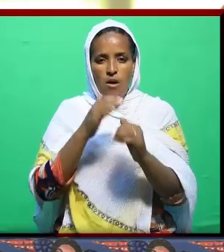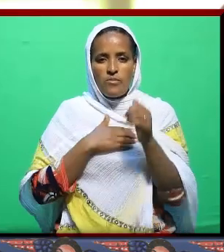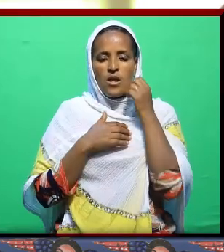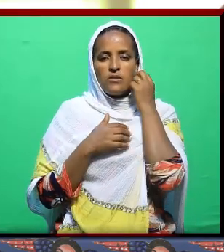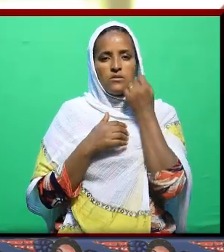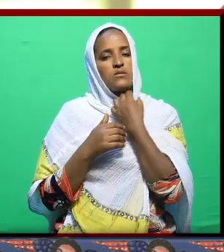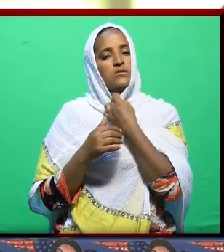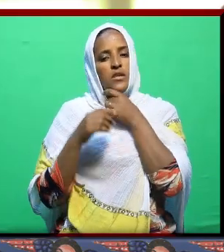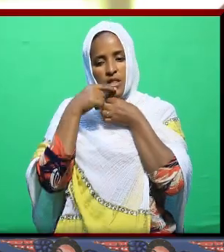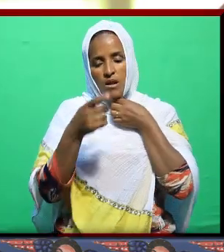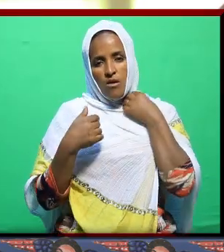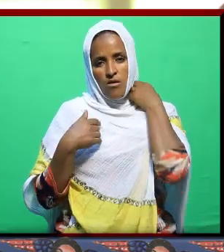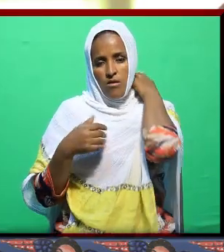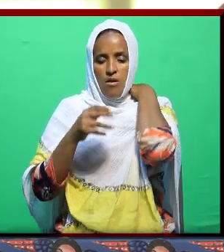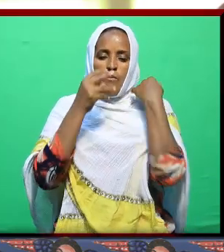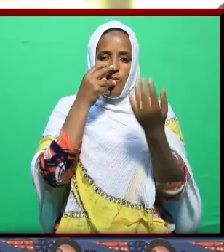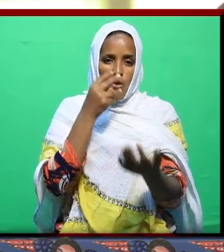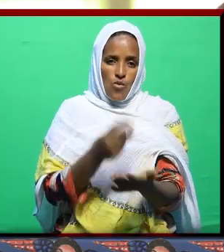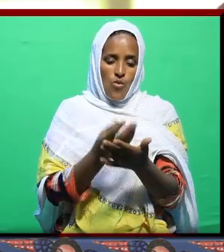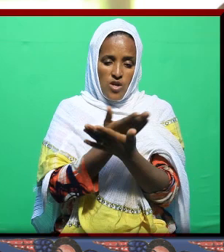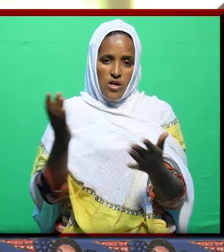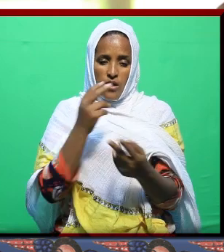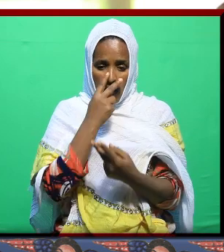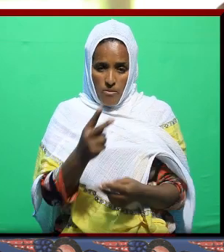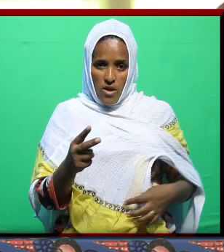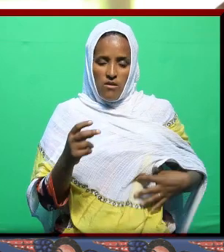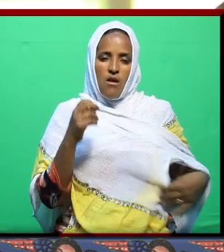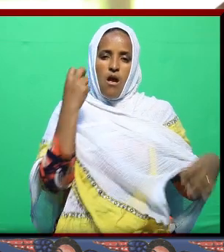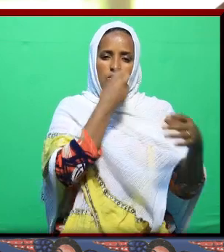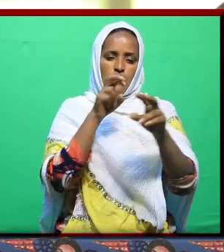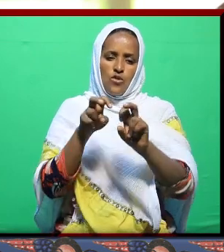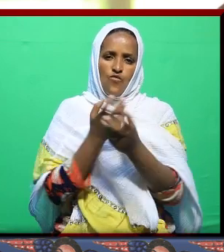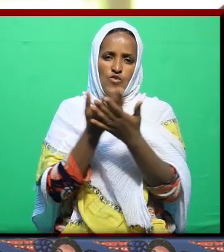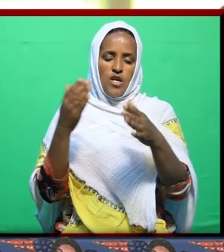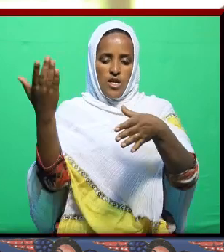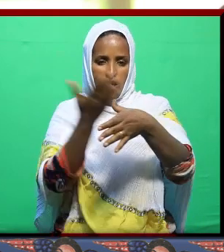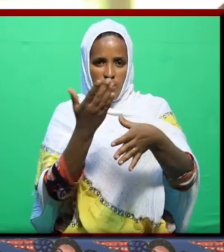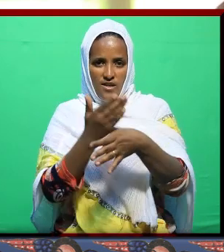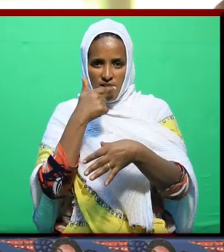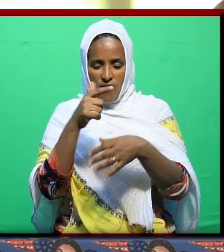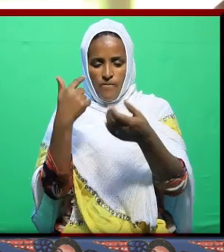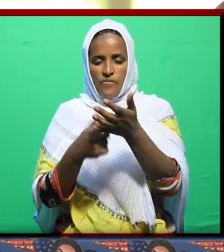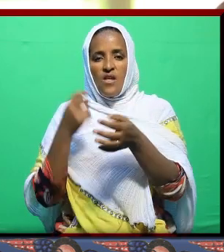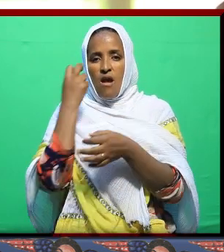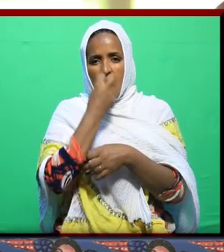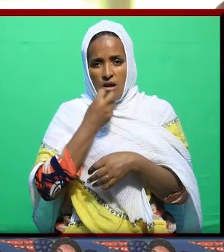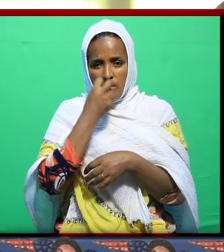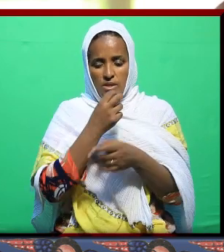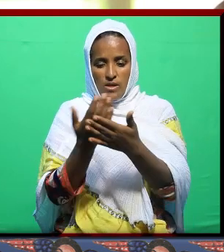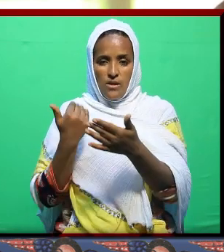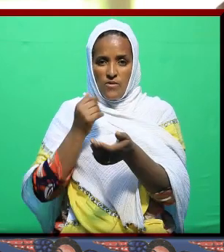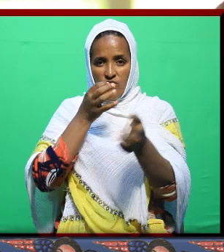በአምላክ ዳዊት የተናገረው ቃል አለ በጎን ዘመድ ለማየት የሚወድ ቢኖር አንደበቱን ከከፉ ይከልክል ይላል ይህ